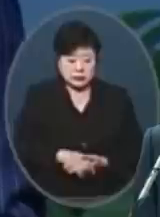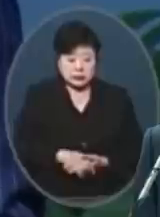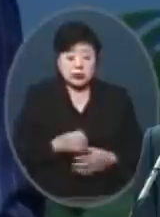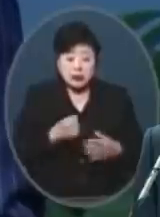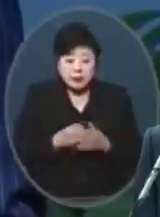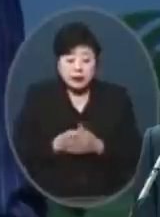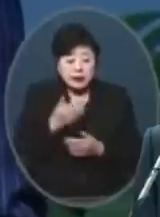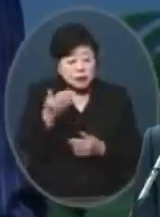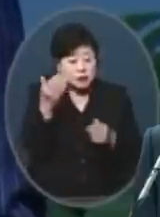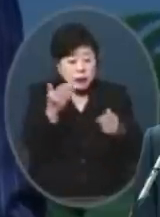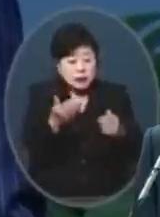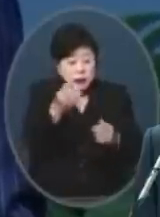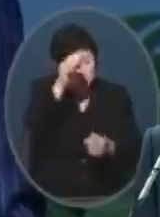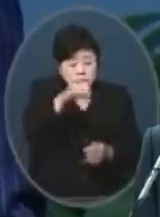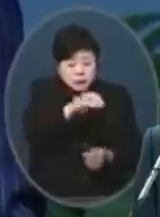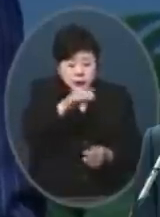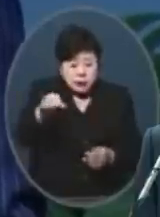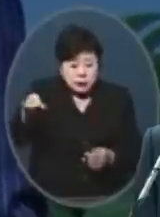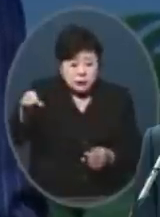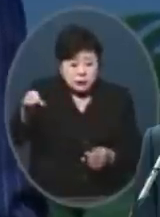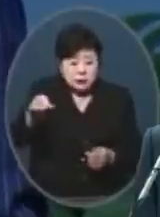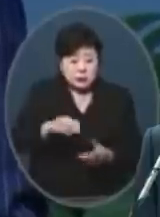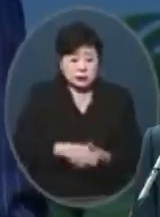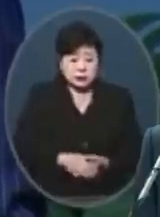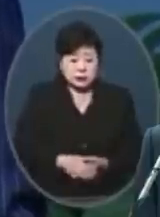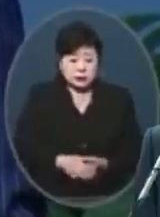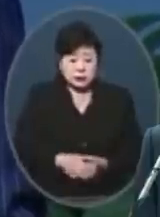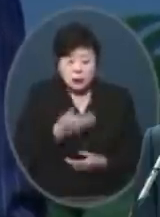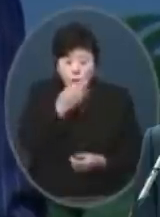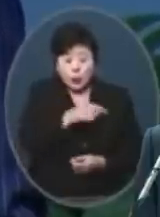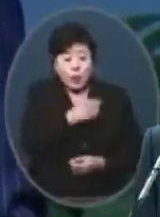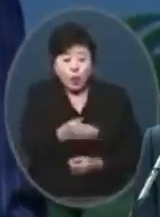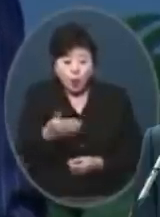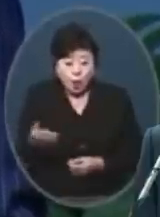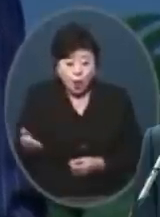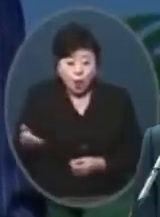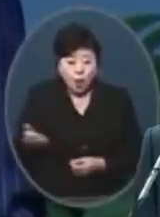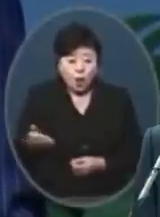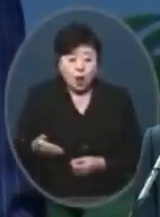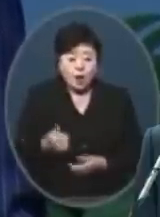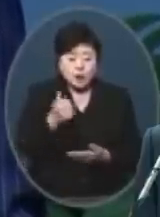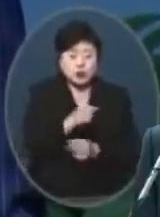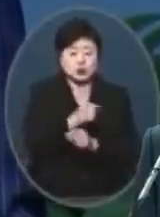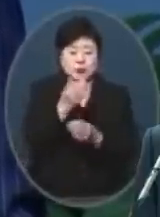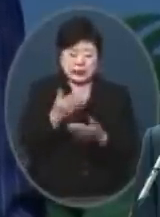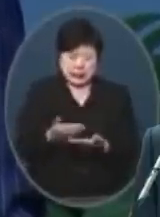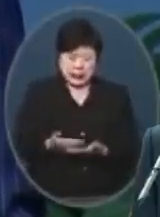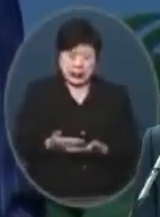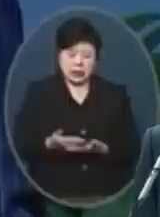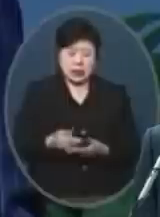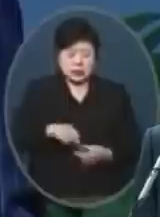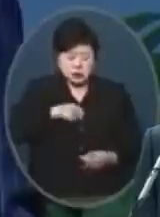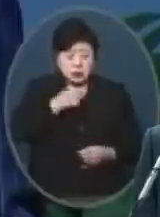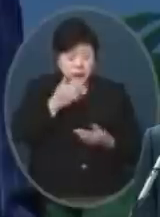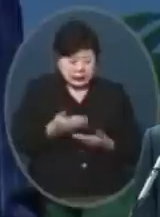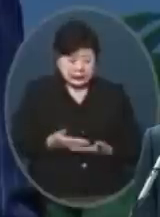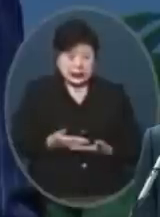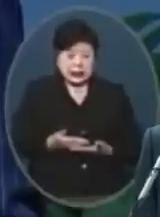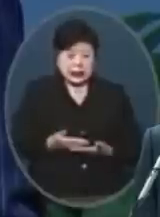그러므로 여러분께서 십자가를 쳐다보고 그 보혈로 나는 죄사함을 받고 의롭다함을